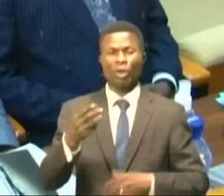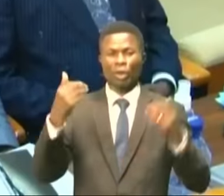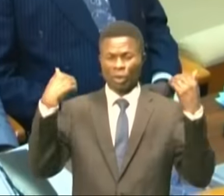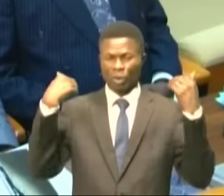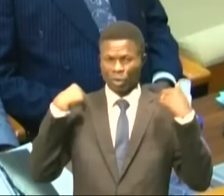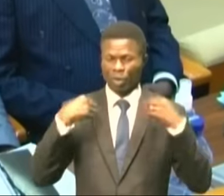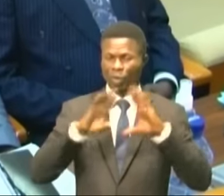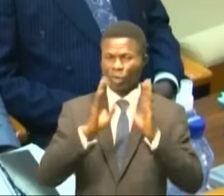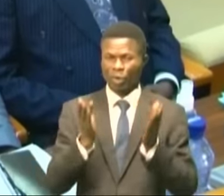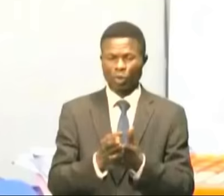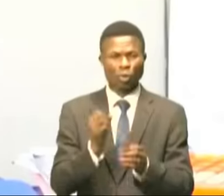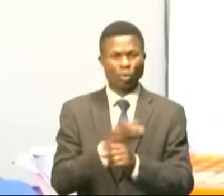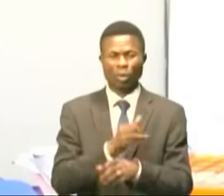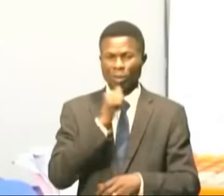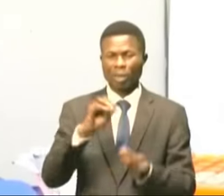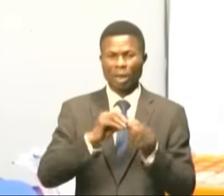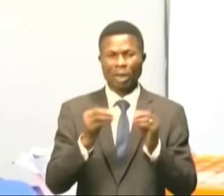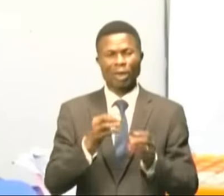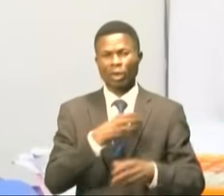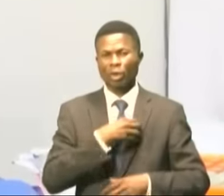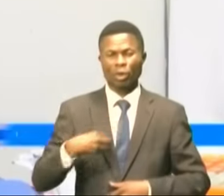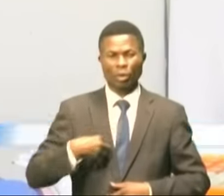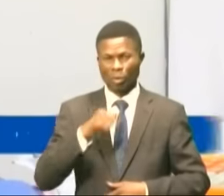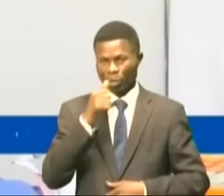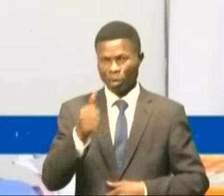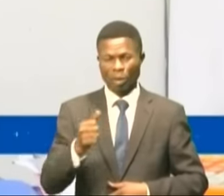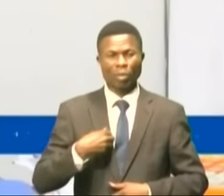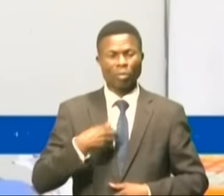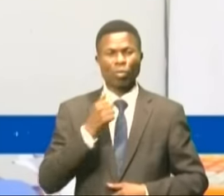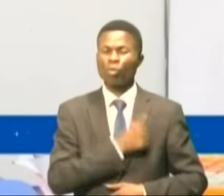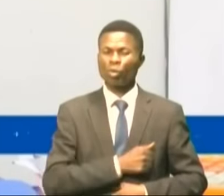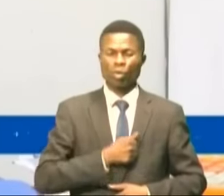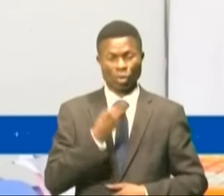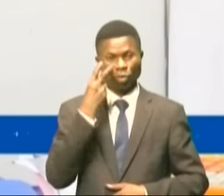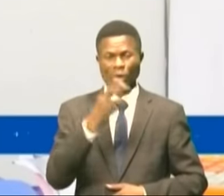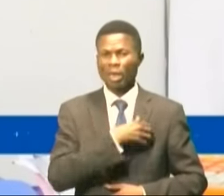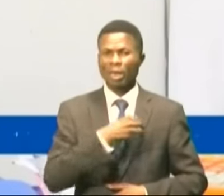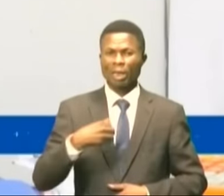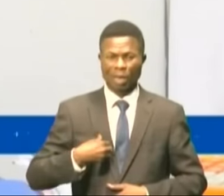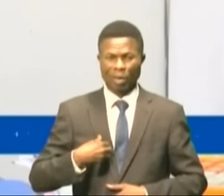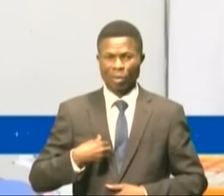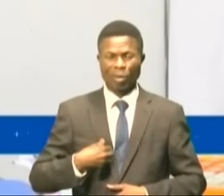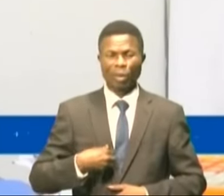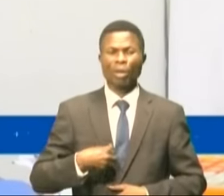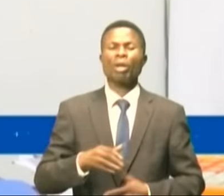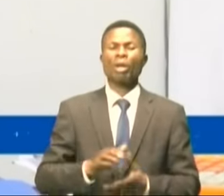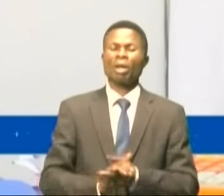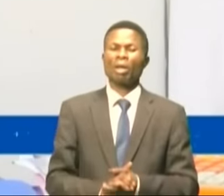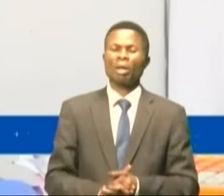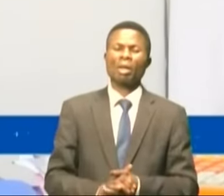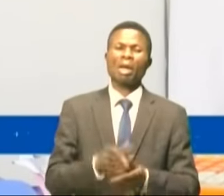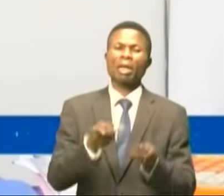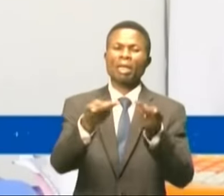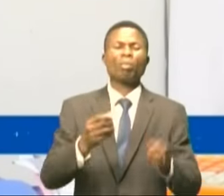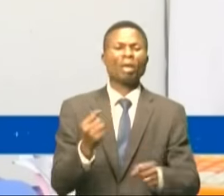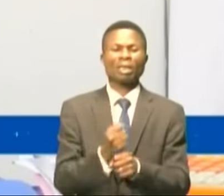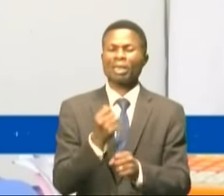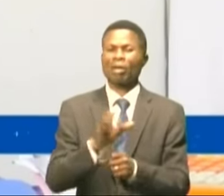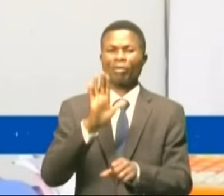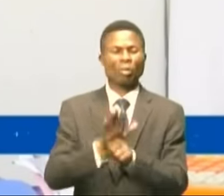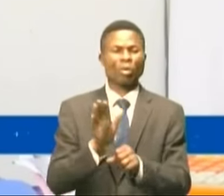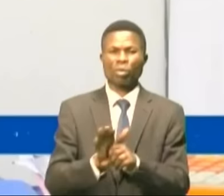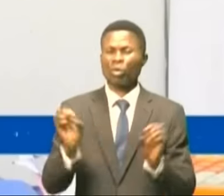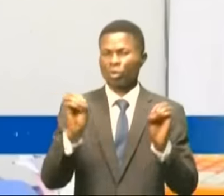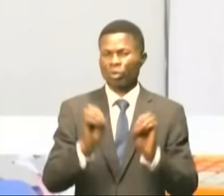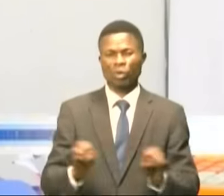pas totalement pris en compte. Bon, personnellement, je suis dans les regrets de voir que les femmes qui sont sorties députées n'ont pas eu le courage